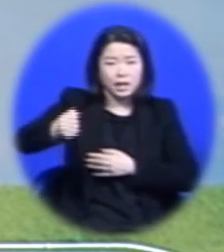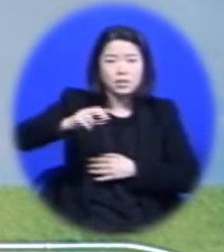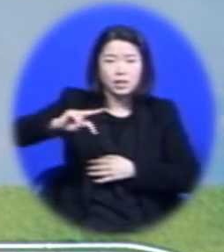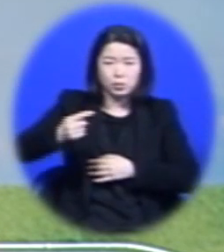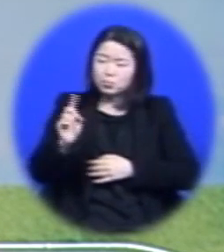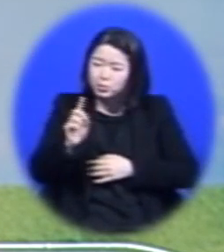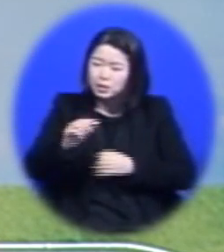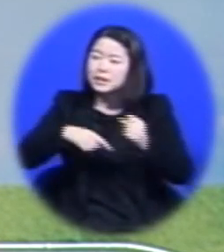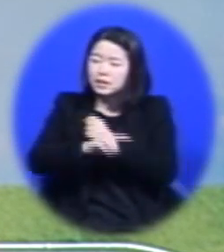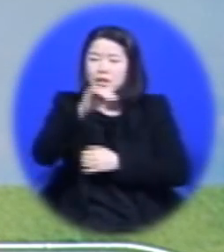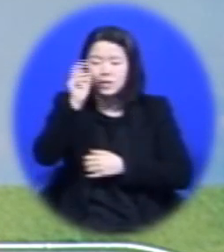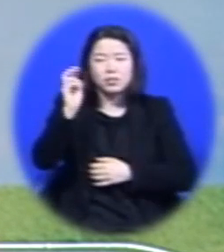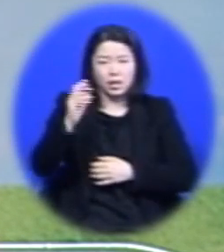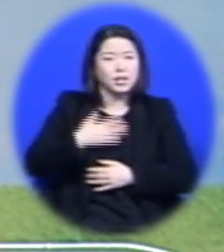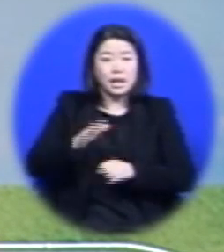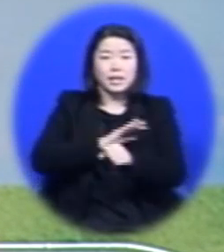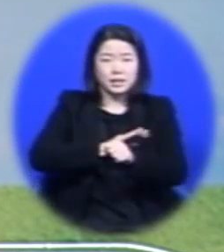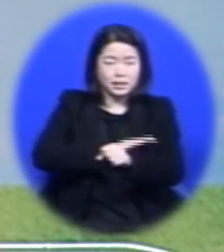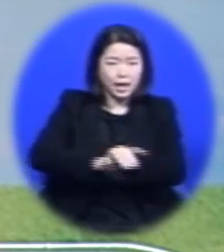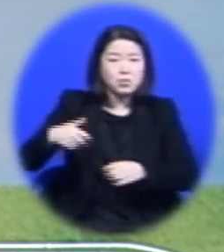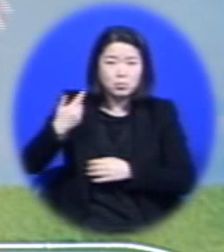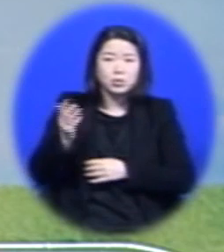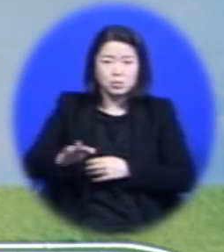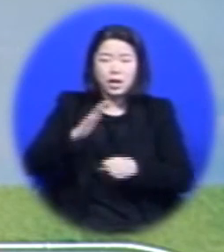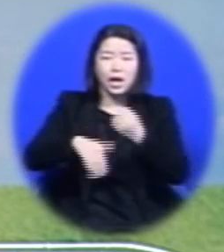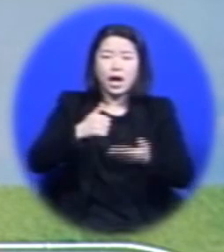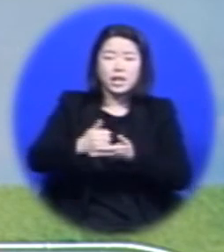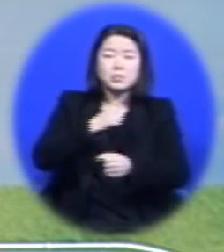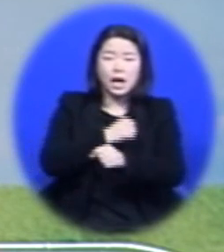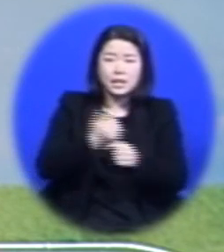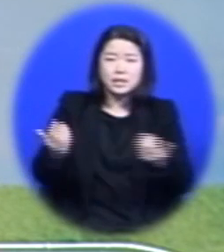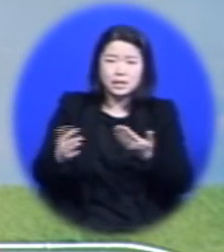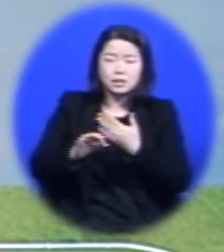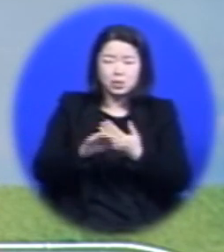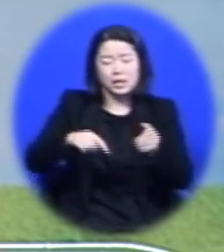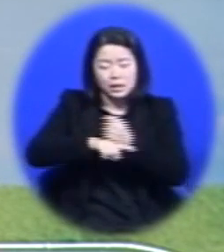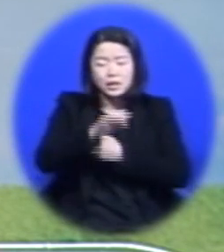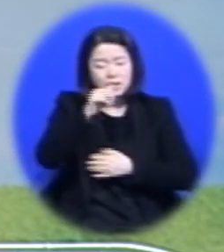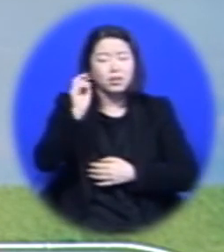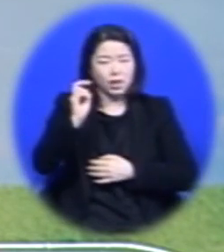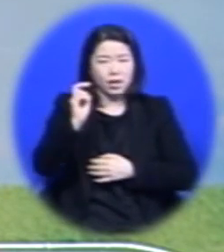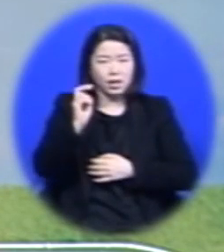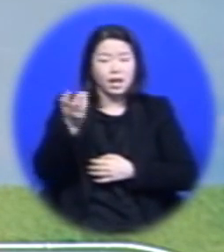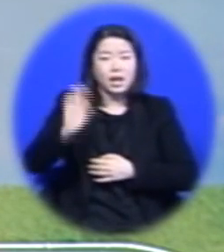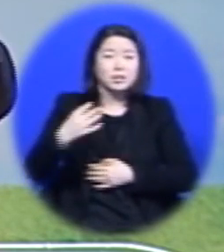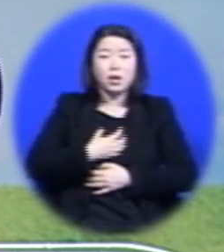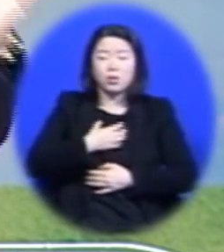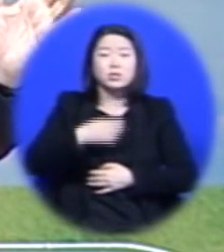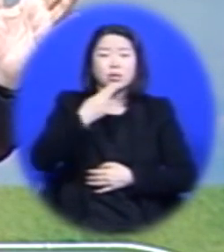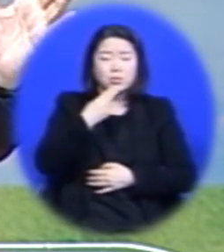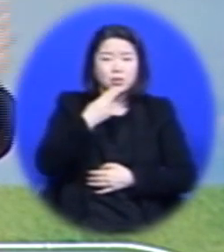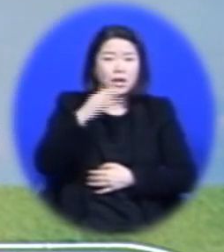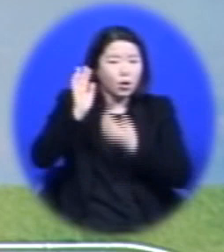부족들이 있으시겠지만 뜻을 잘 모르지만 하나님이 하신 것이면 뜻이 있으실 거에요 그러나 걱정 안에 더